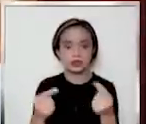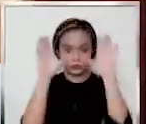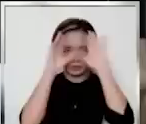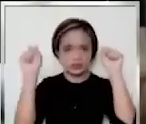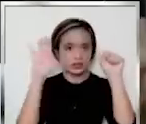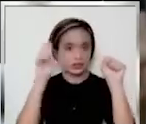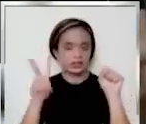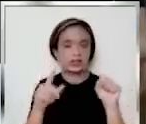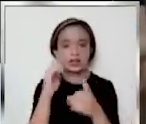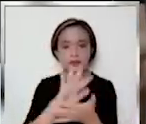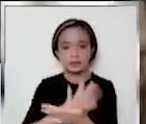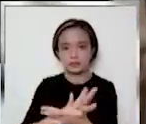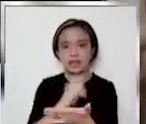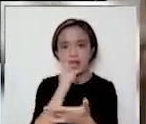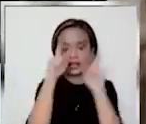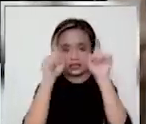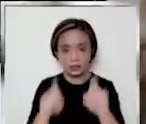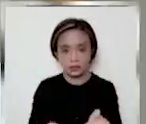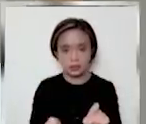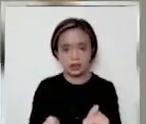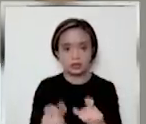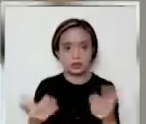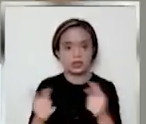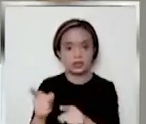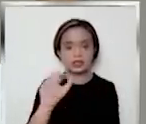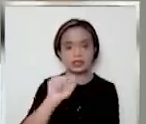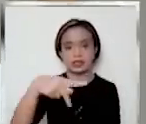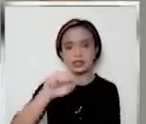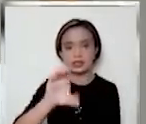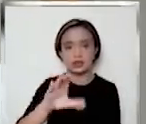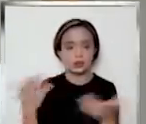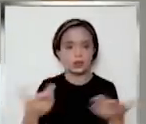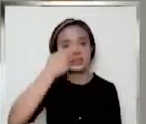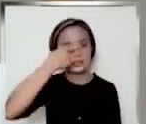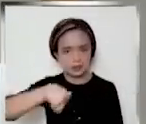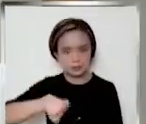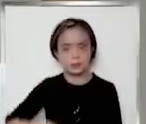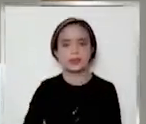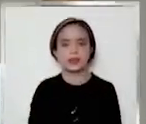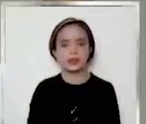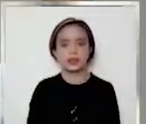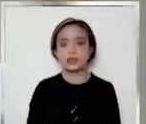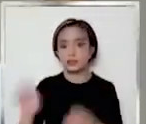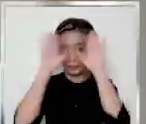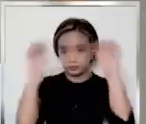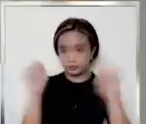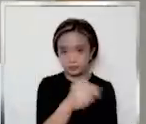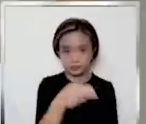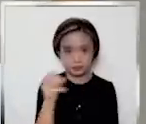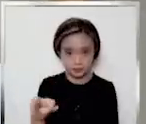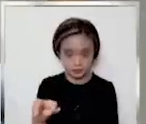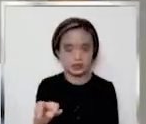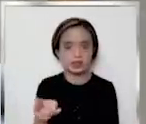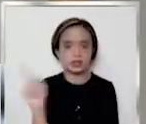bilang bahagi ng health protocol ng dadaluhan niyang APEC Summit sa Bangkok, Thailand. Iniutos din ng Pangulo sa mga opisyal na